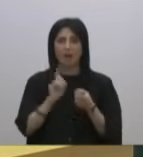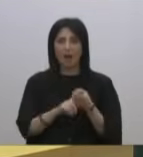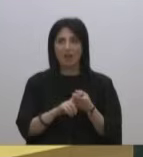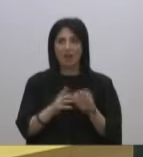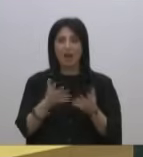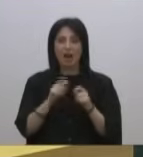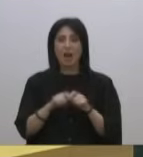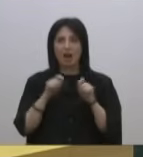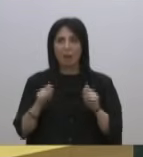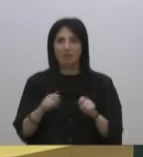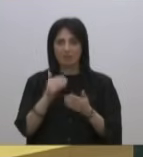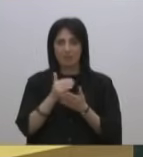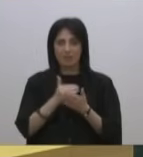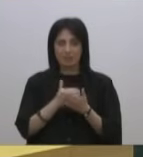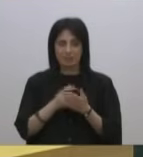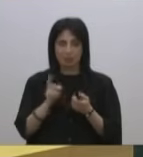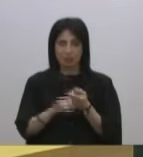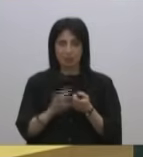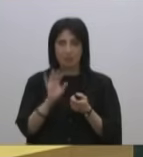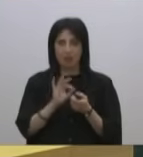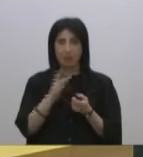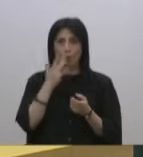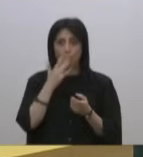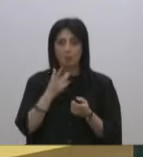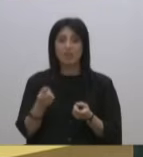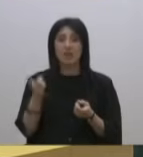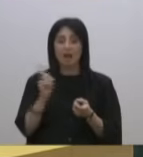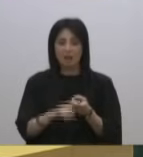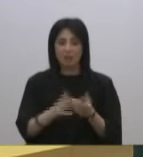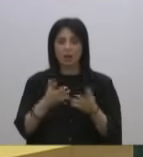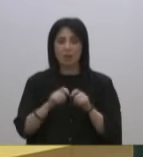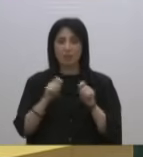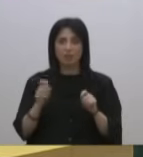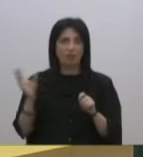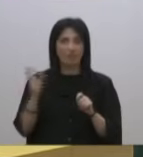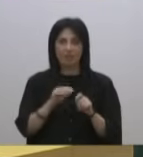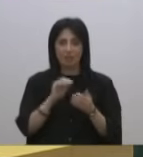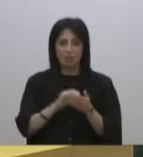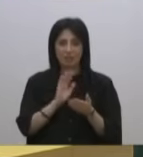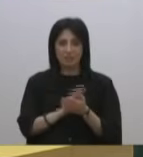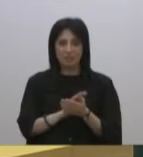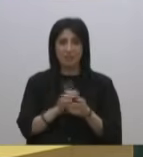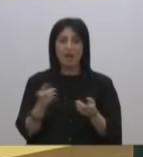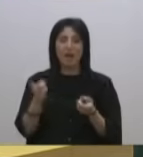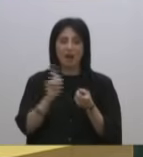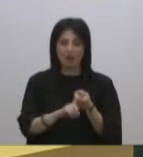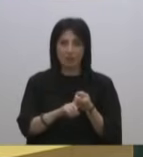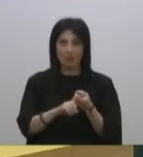გავლენის გამჭვირვალობის სისტემის შესახებ. უცხოური გავლენის გამჭვირვალობის ყველგან ფიქსირდება